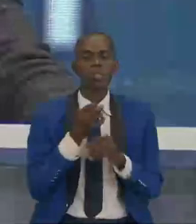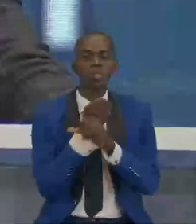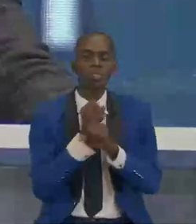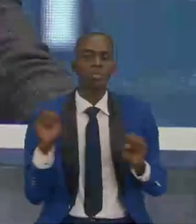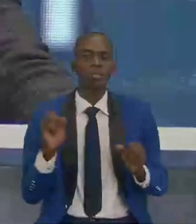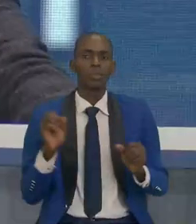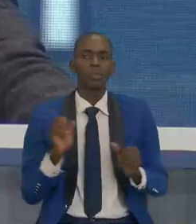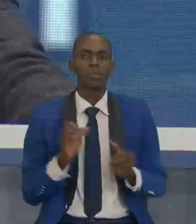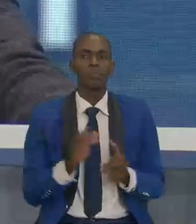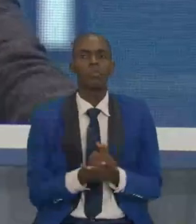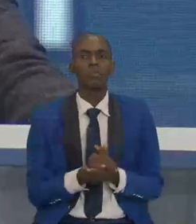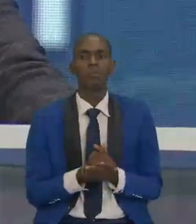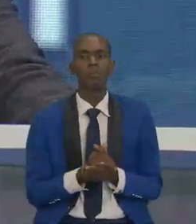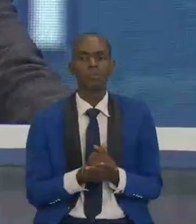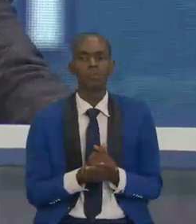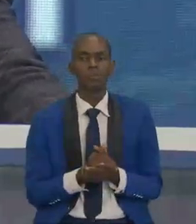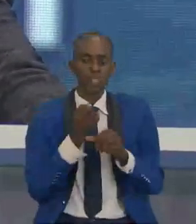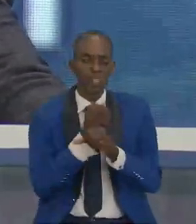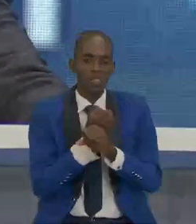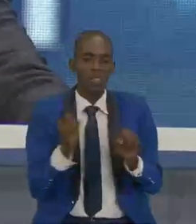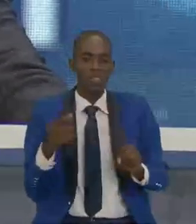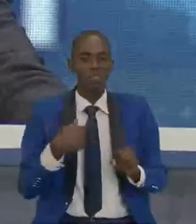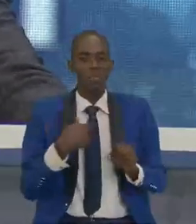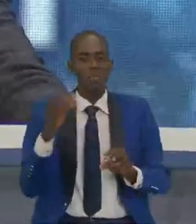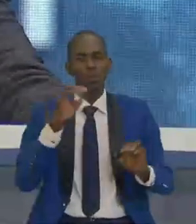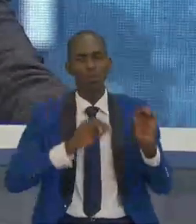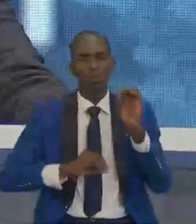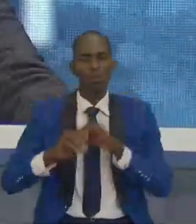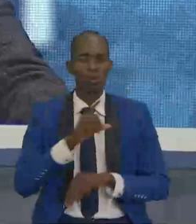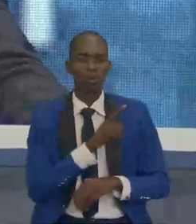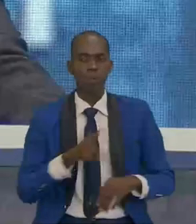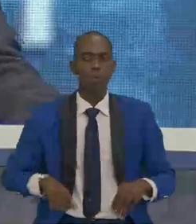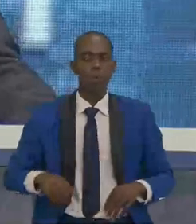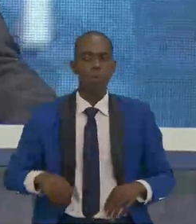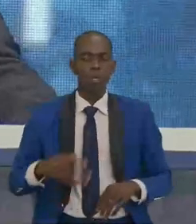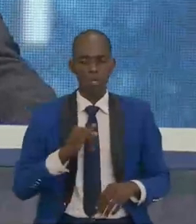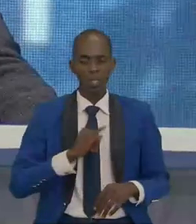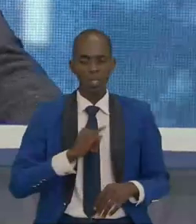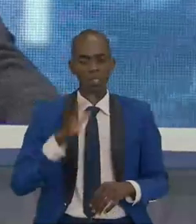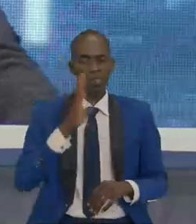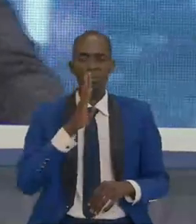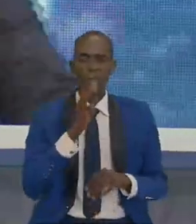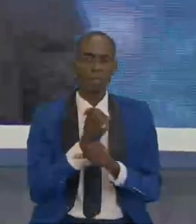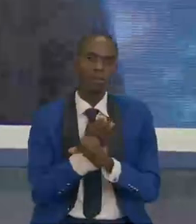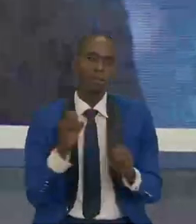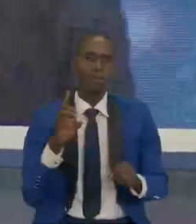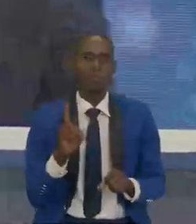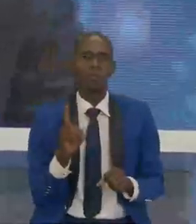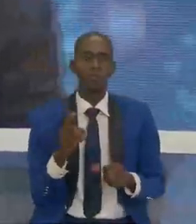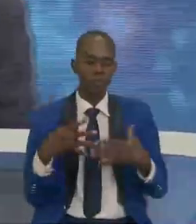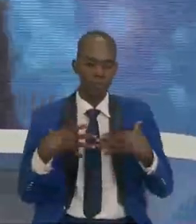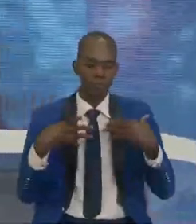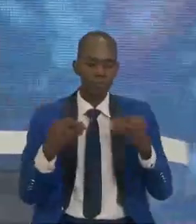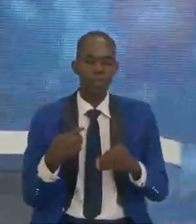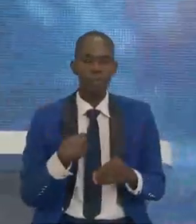tu indiques que c'est toi qui as besoin du salut. Tu dis, moi, sauve-moi Seigneur, et je